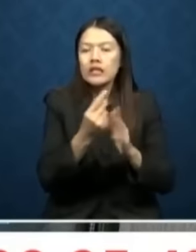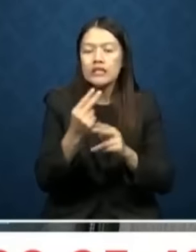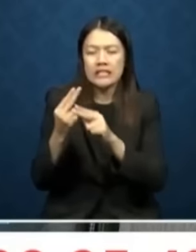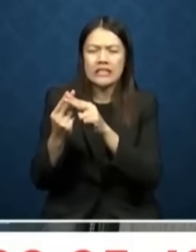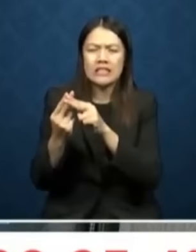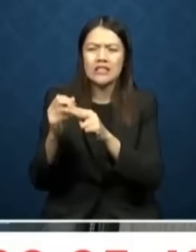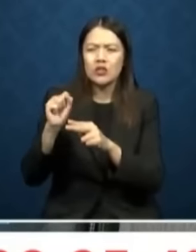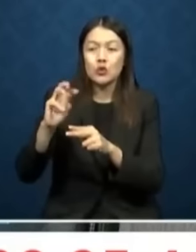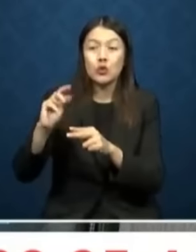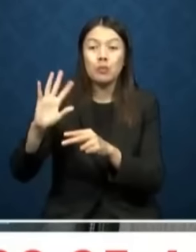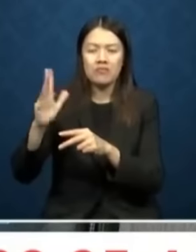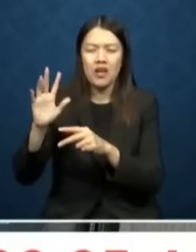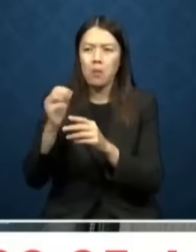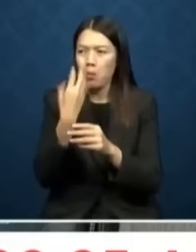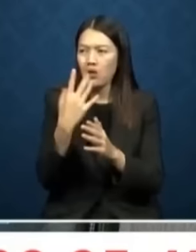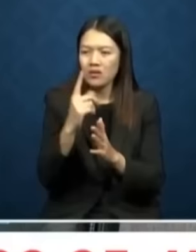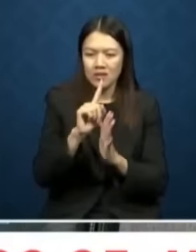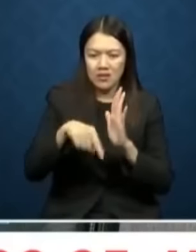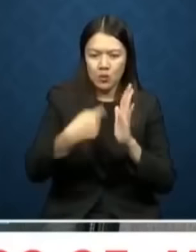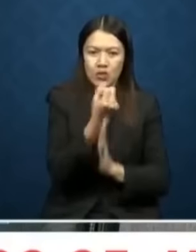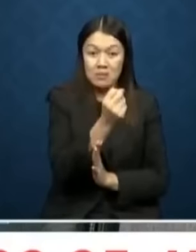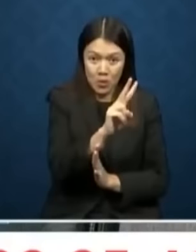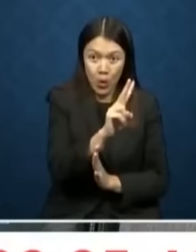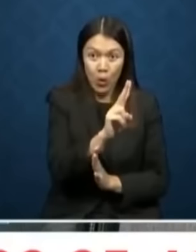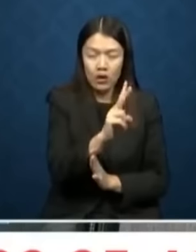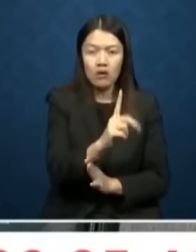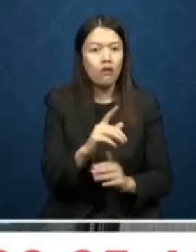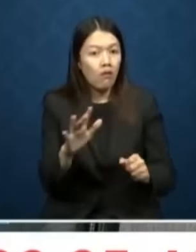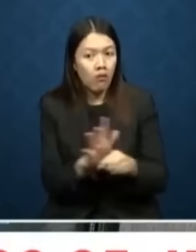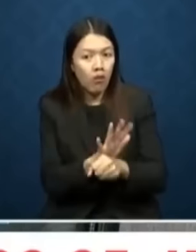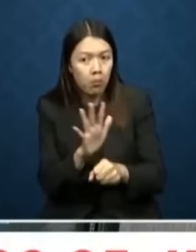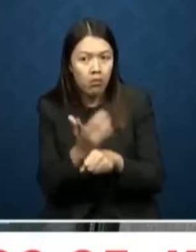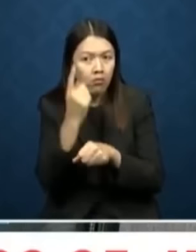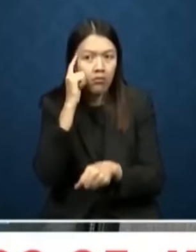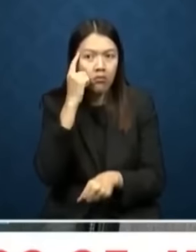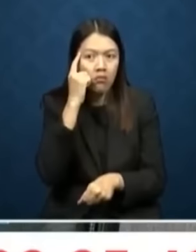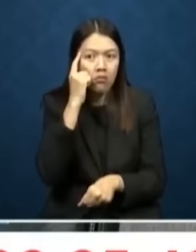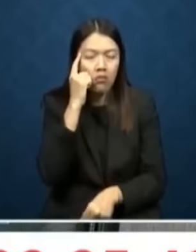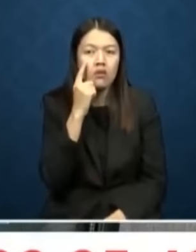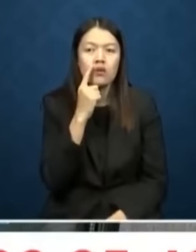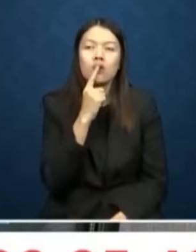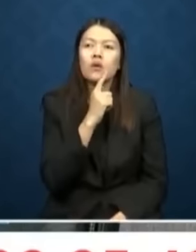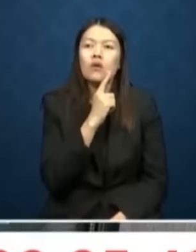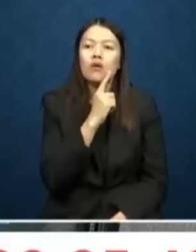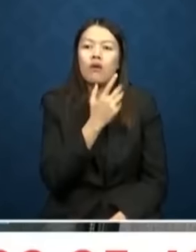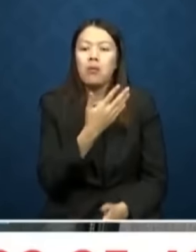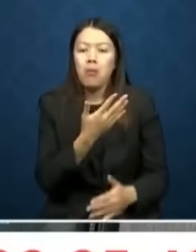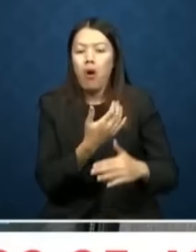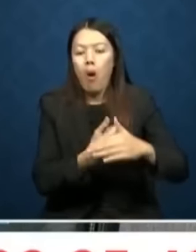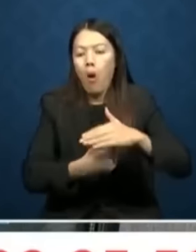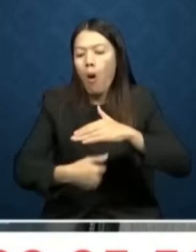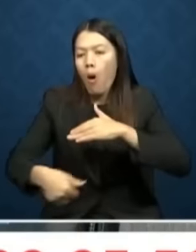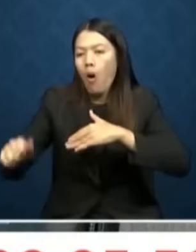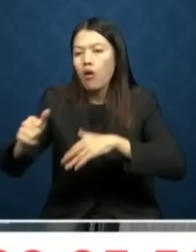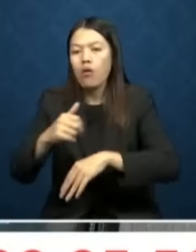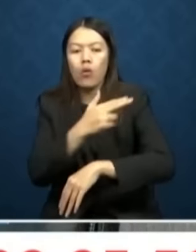ท่านว่า12ชั่วโมงผมไม่ทราบว่าครบ12ชั่วโมงหรือไม่ท่านก็ไปรักษาตัวที่โรงพยาบาลตำรวจที่ชั้